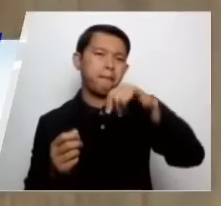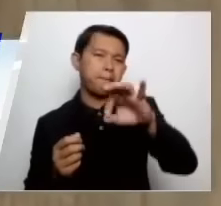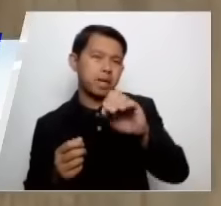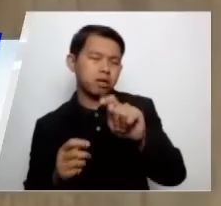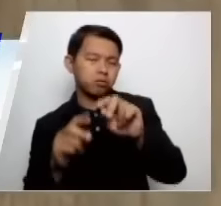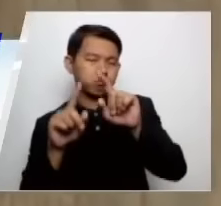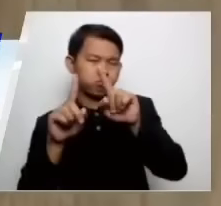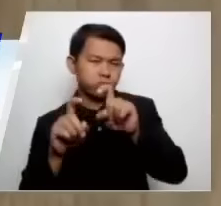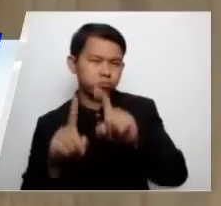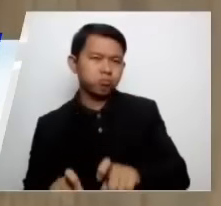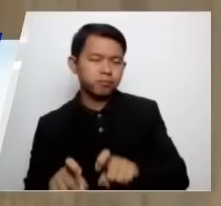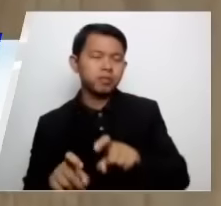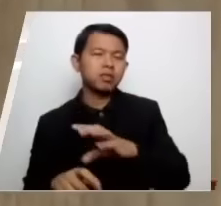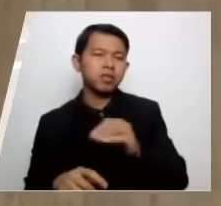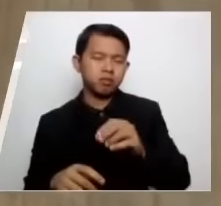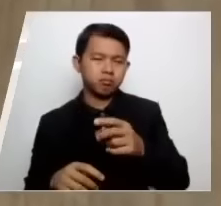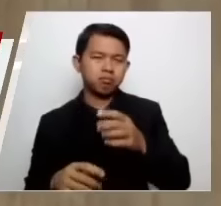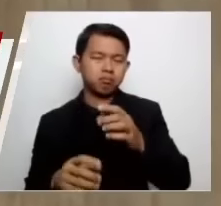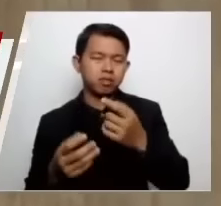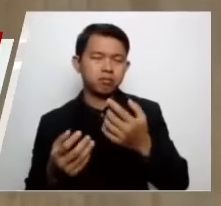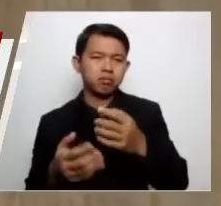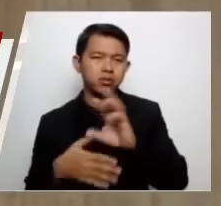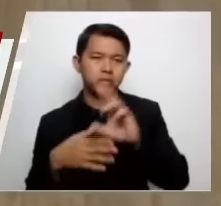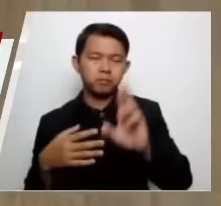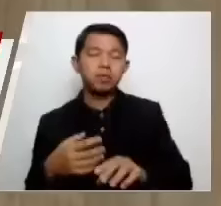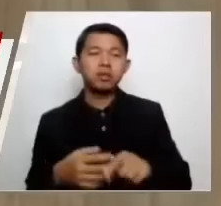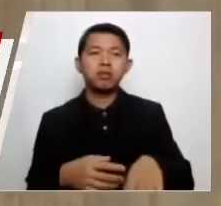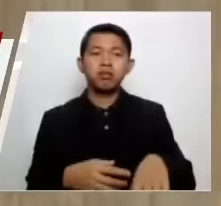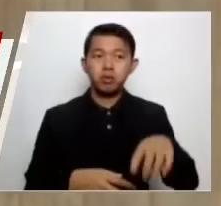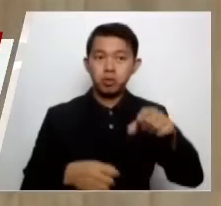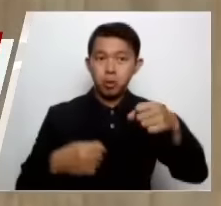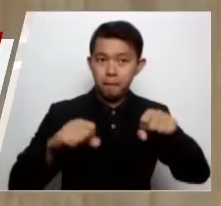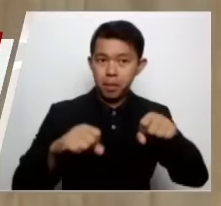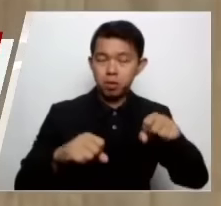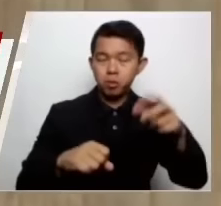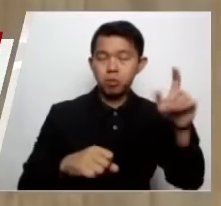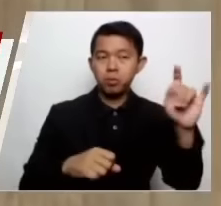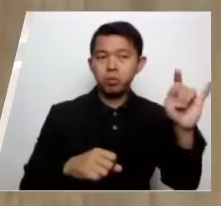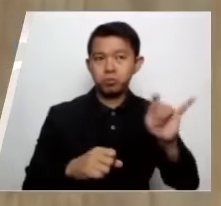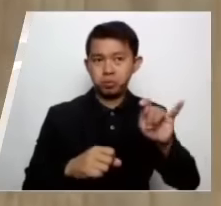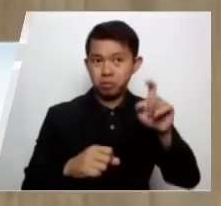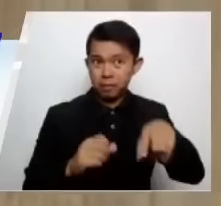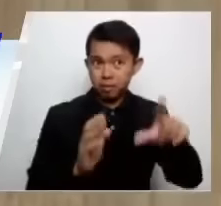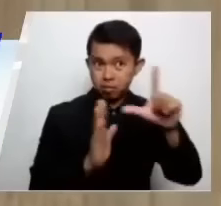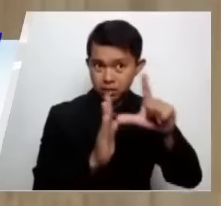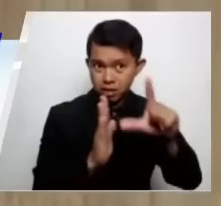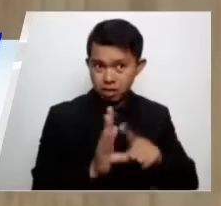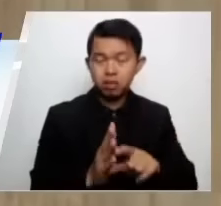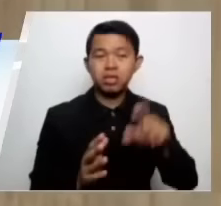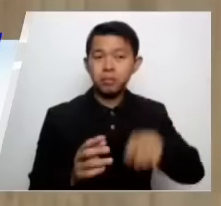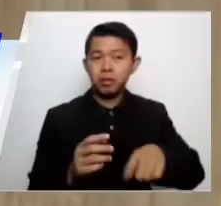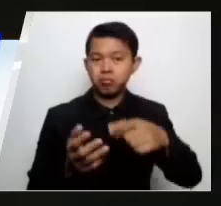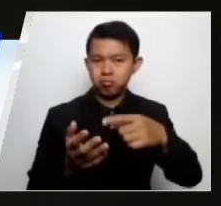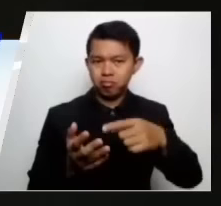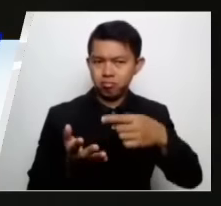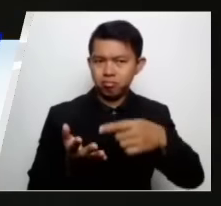be imposed? Whether or not motorcycle taxis should be legalized? We need to know, is it safe? Is it safe for